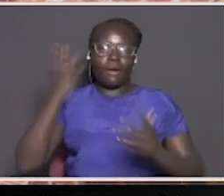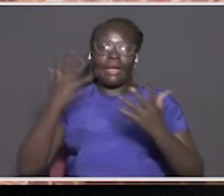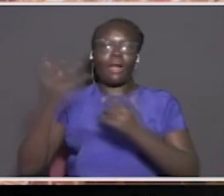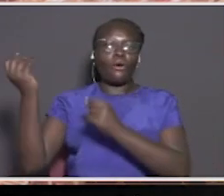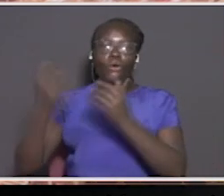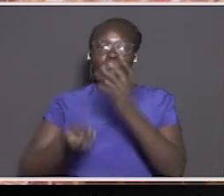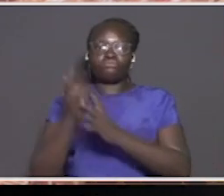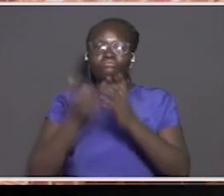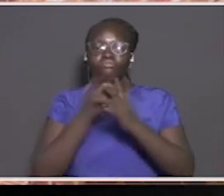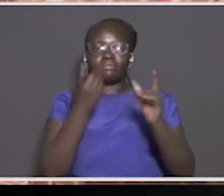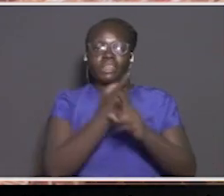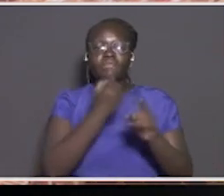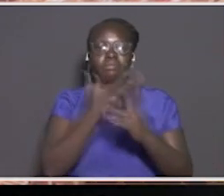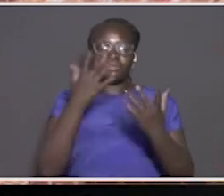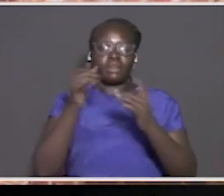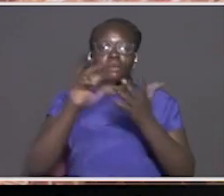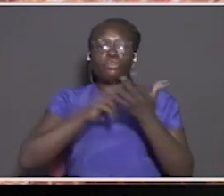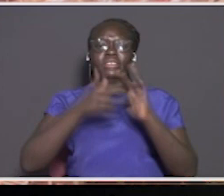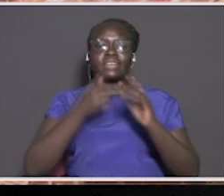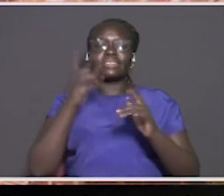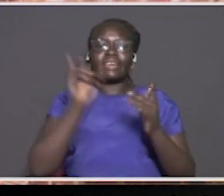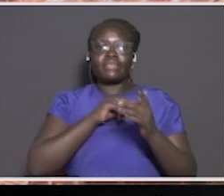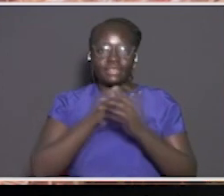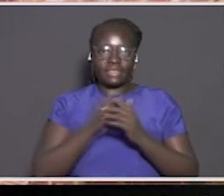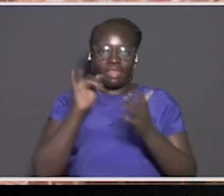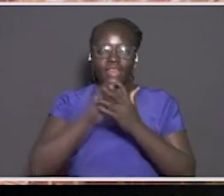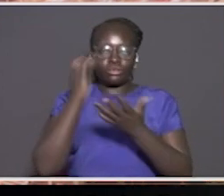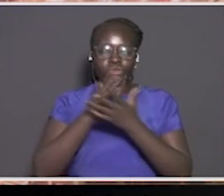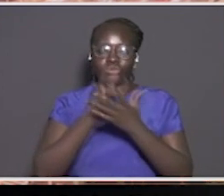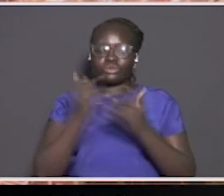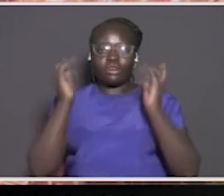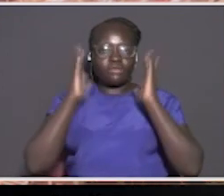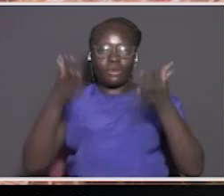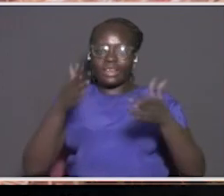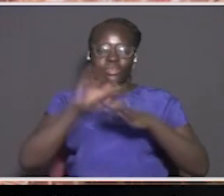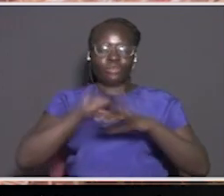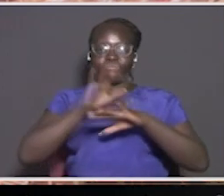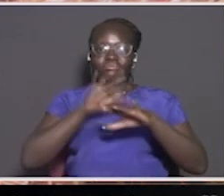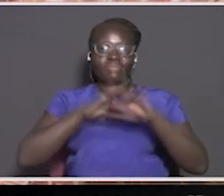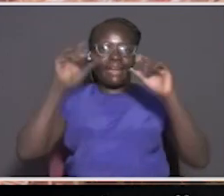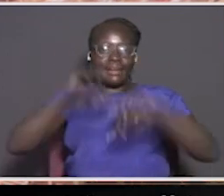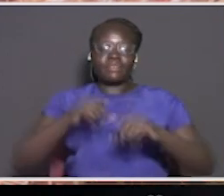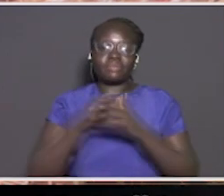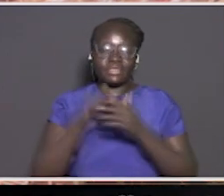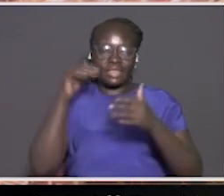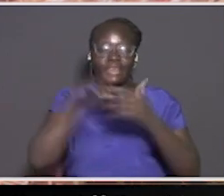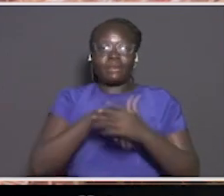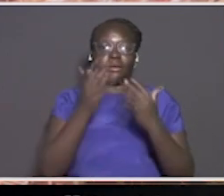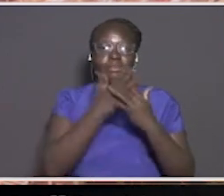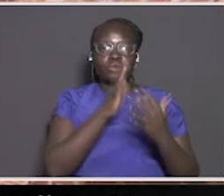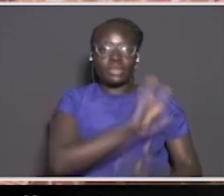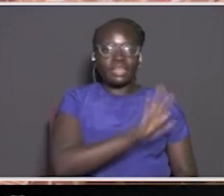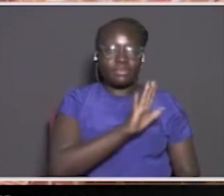miradi mbalimbali, Rais Ruto ameshikilia msimamo kuwa katu hatatilia maanani wito maridhiano ni kati yake